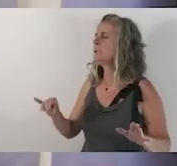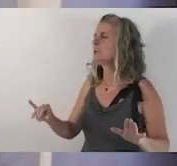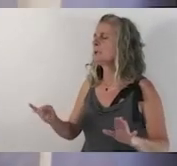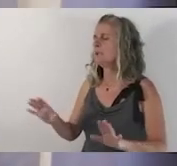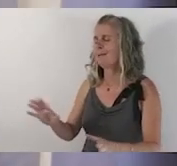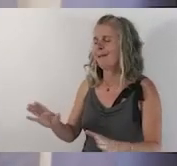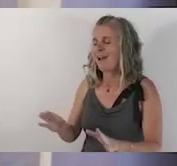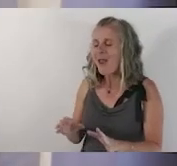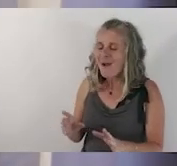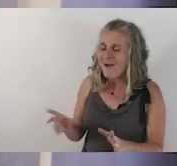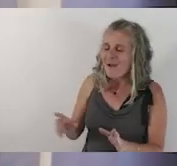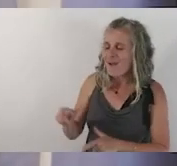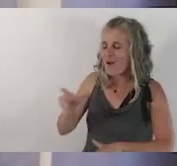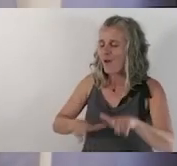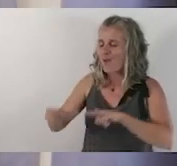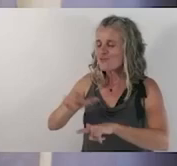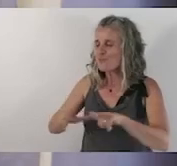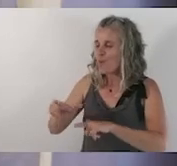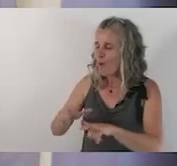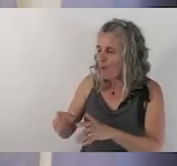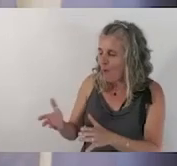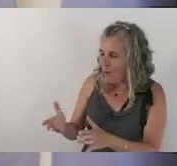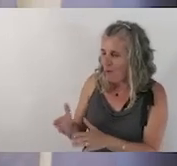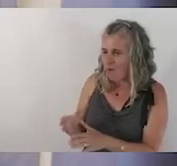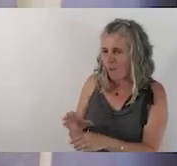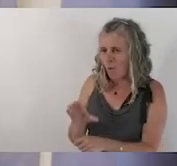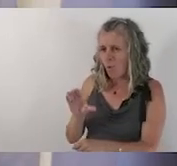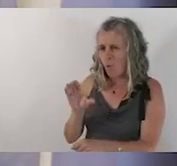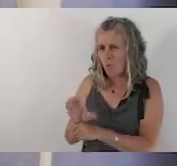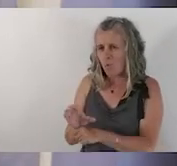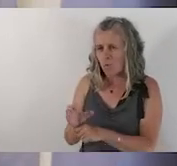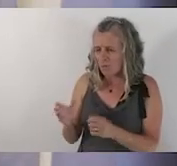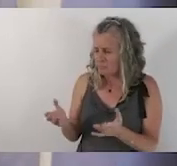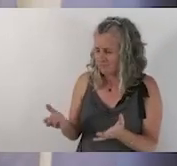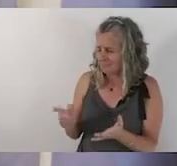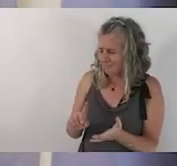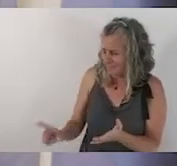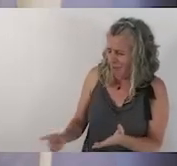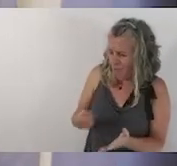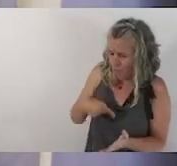le logement. Vous avez proposé un boulodrome à la place de faire des logements.